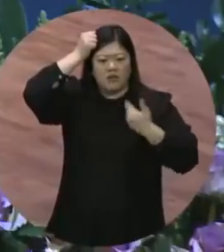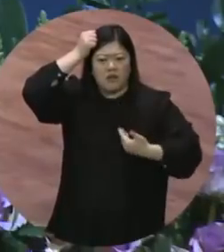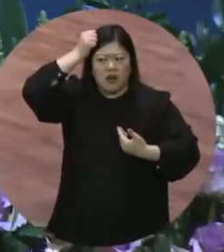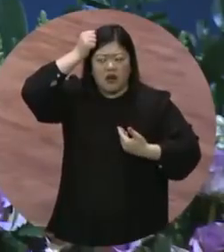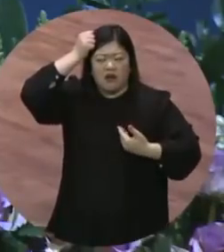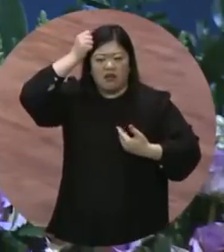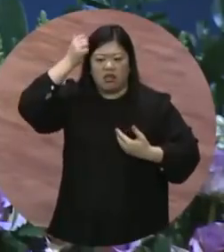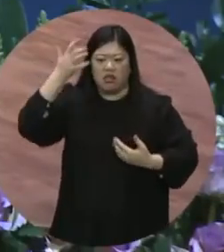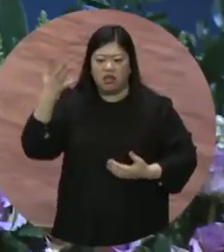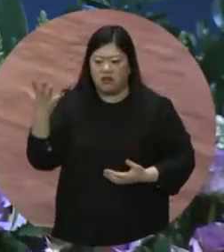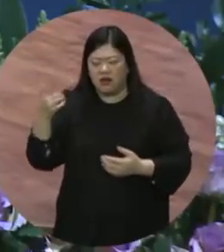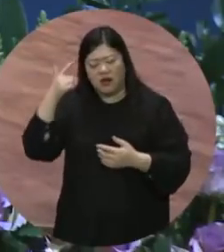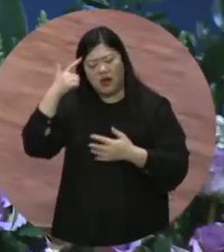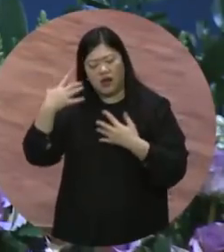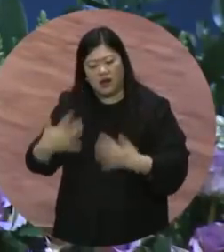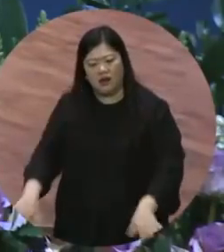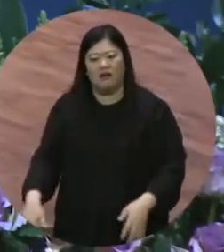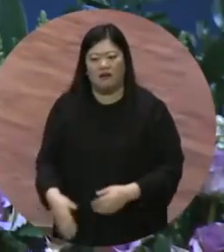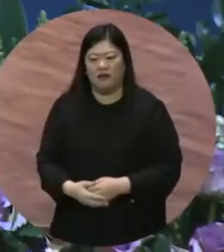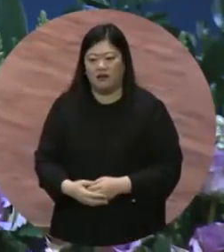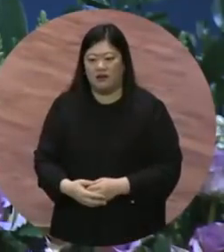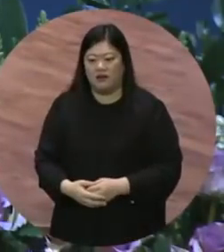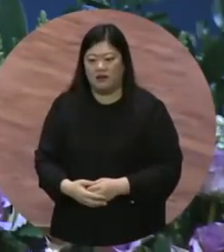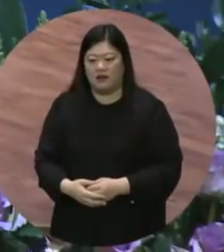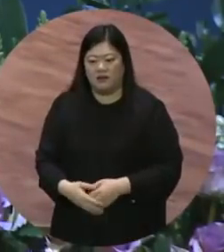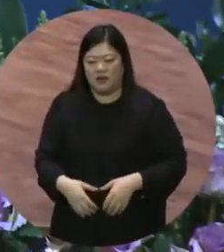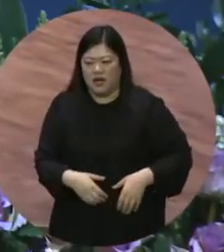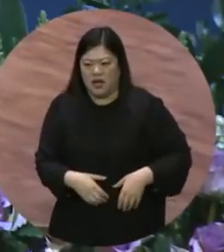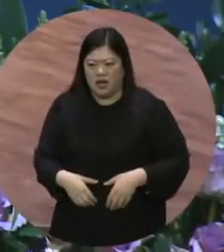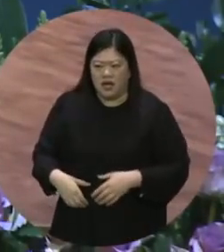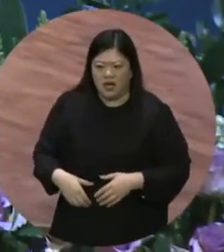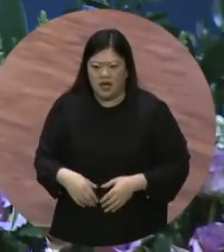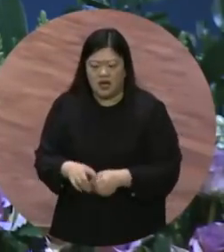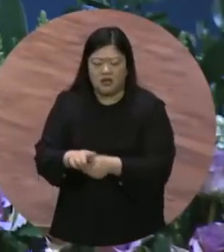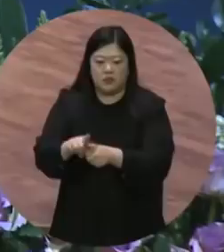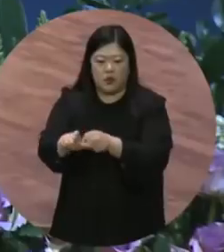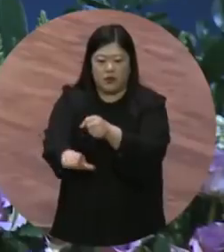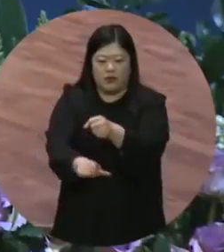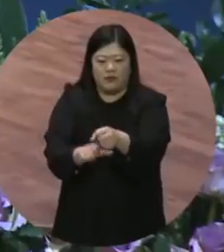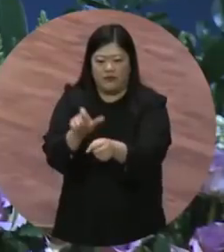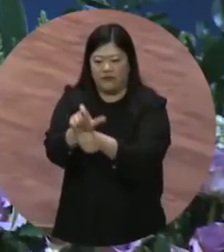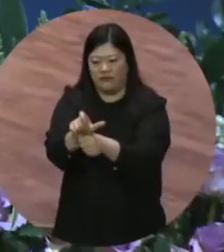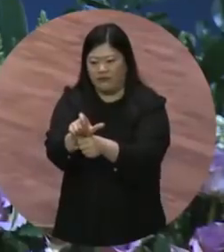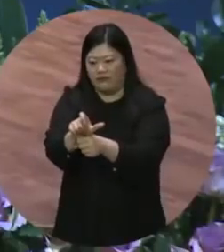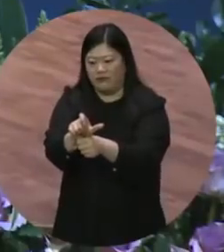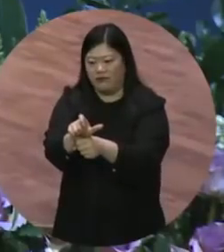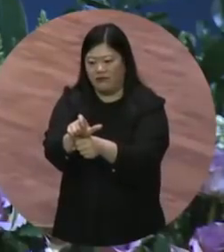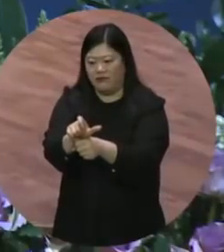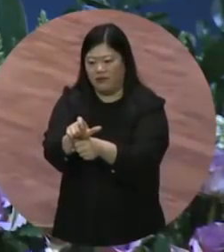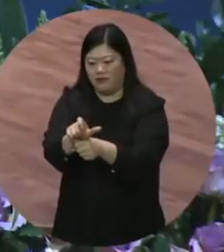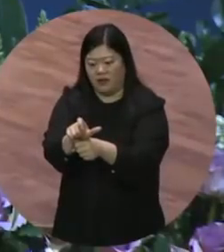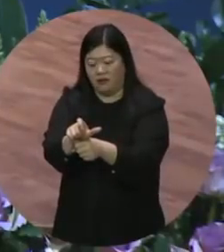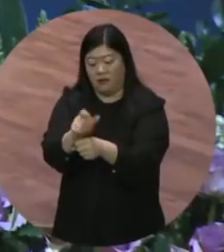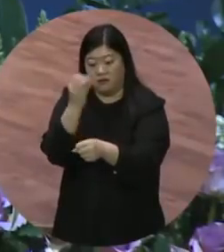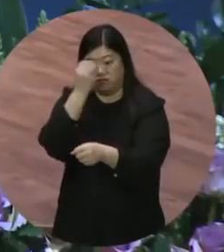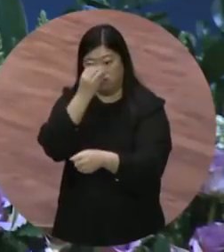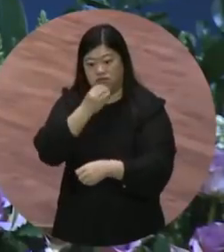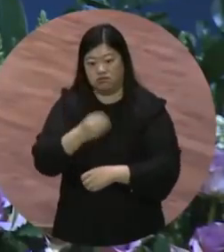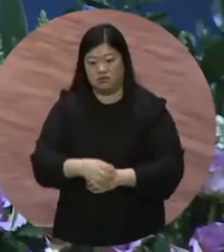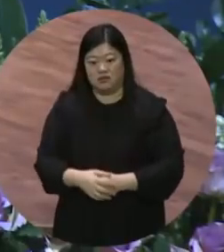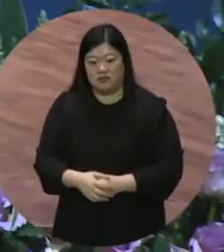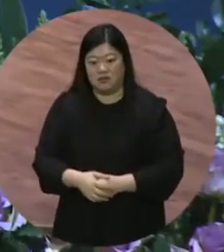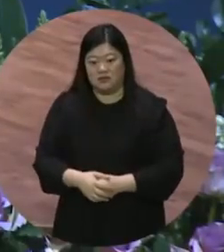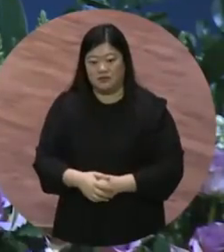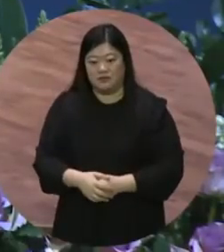하란에서 15년 동안 머뭇거리면서 어정쩡한 상태에 있다는 겁니다. 창세기